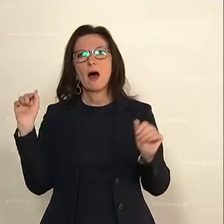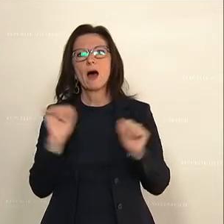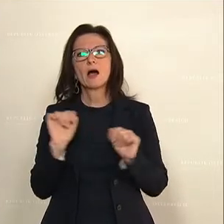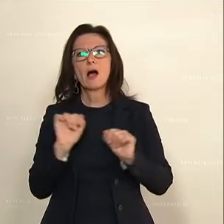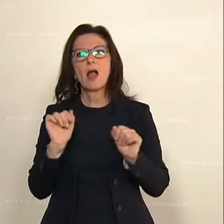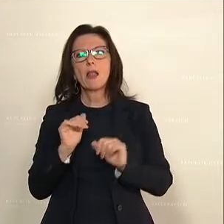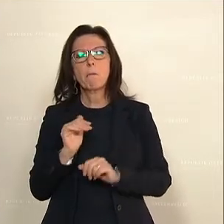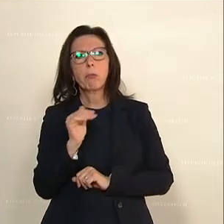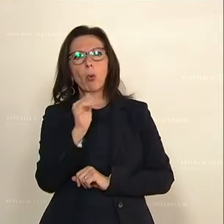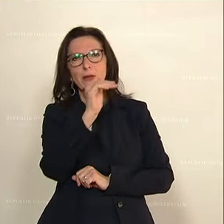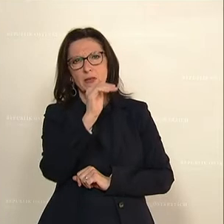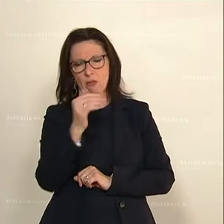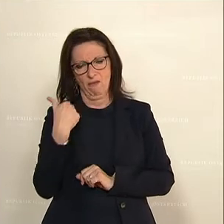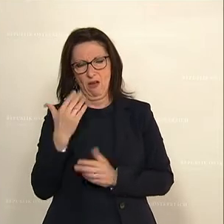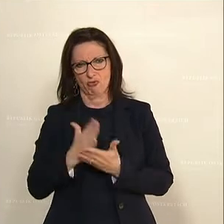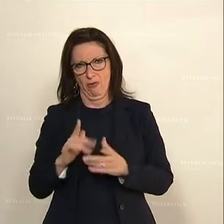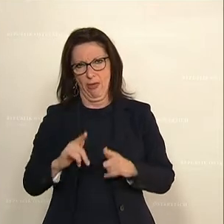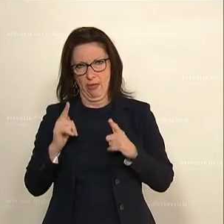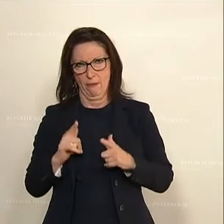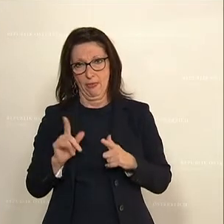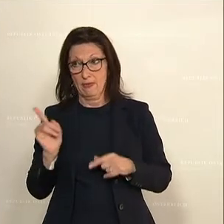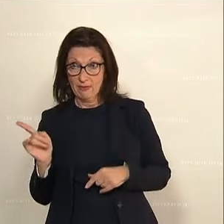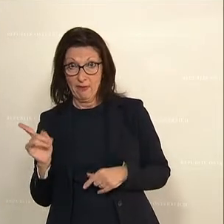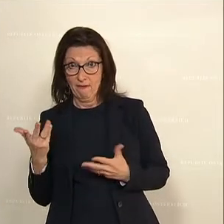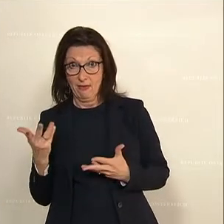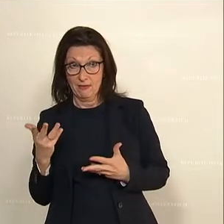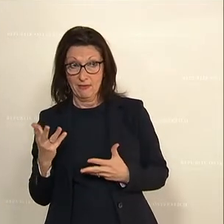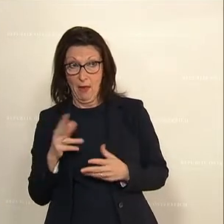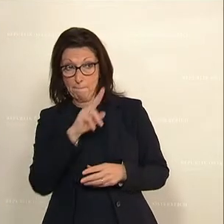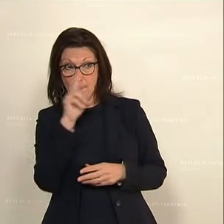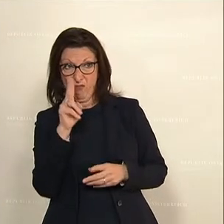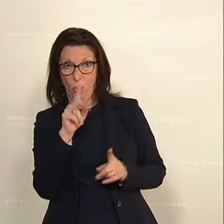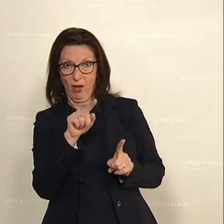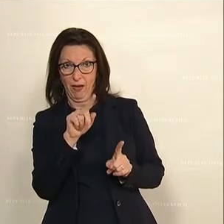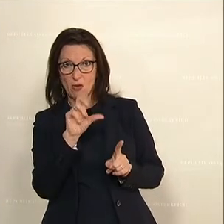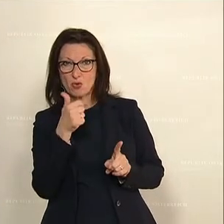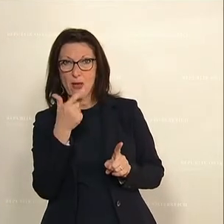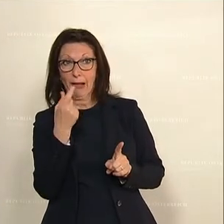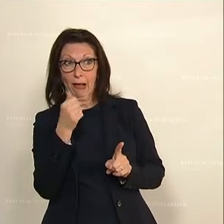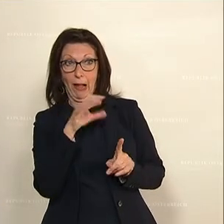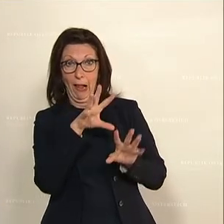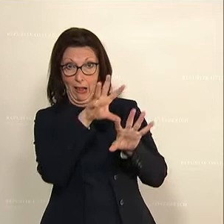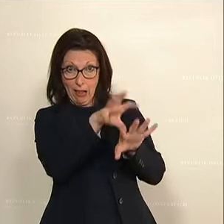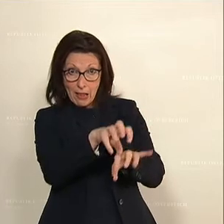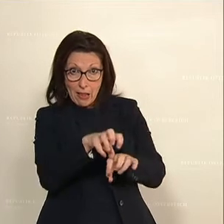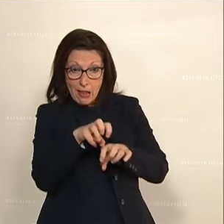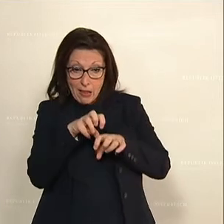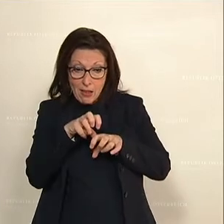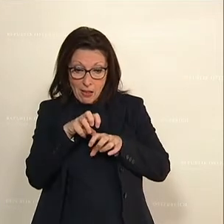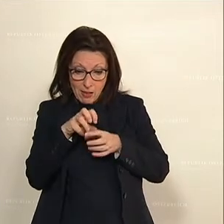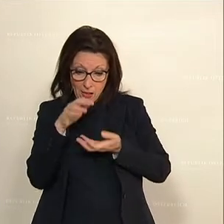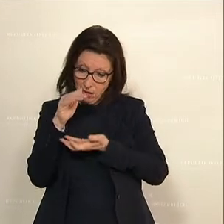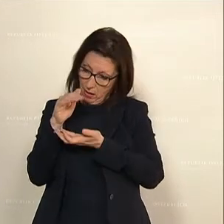schon gesehen. Wir nehmen der Bevölkerung zuerst viel Geld weg und dann verteilen